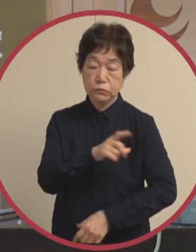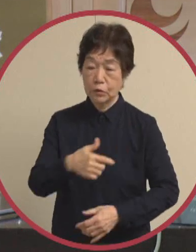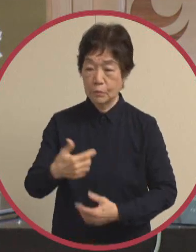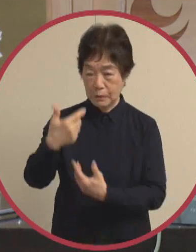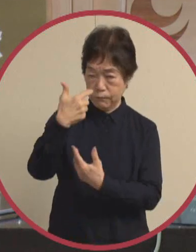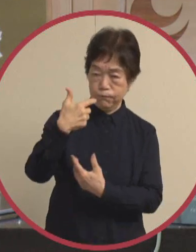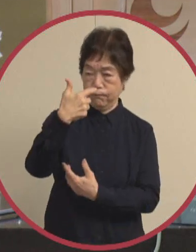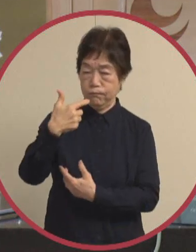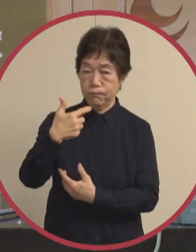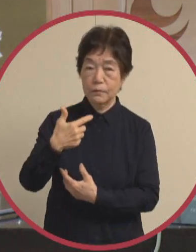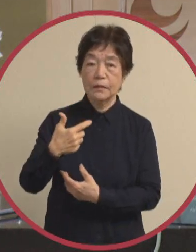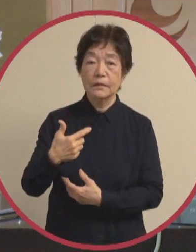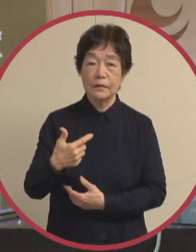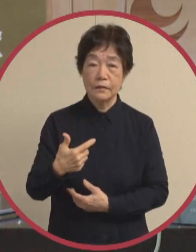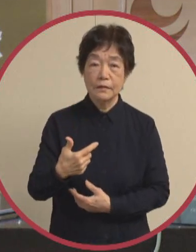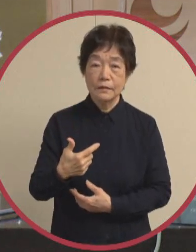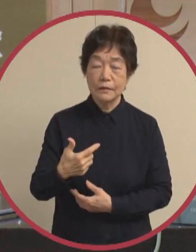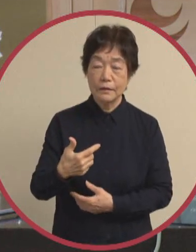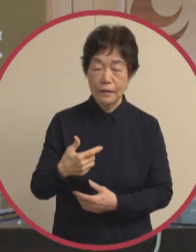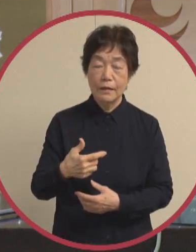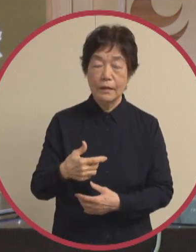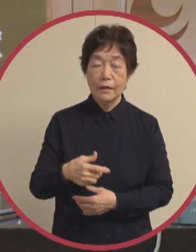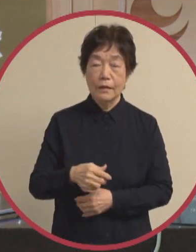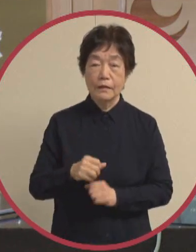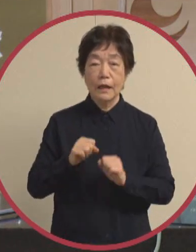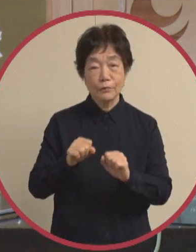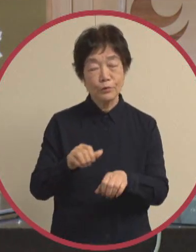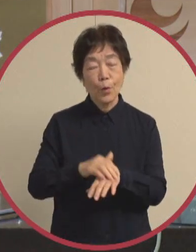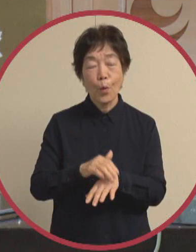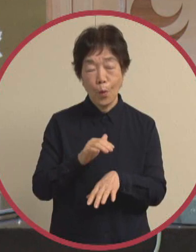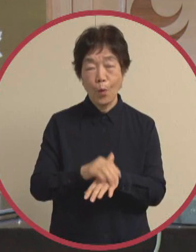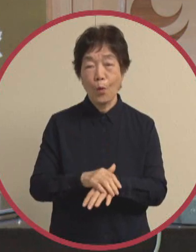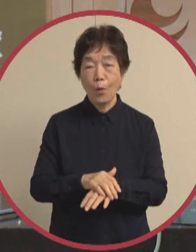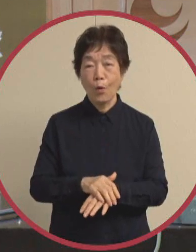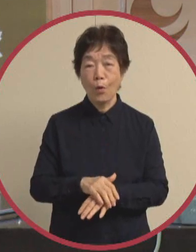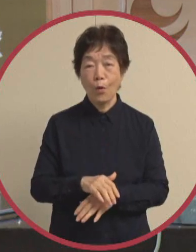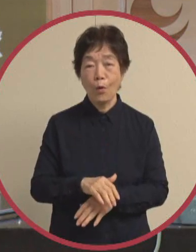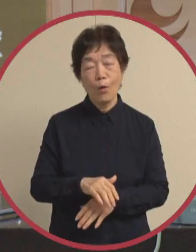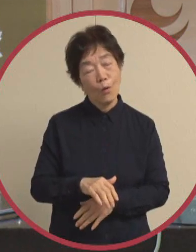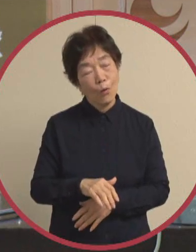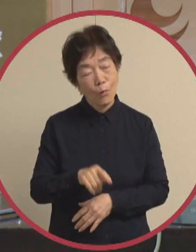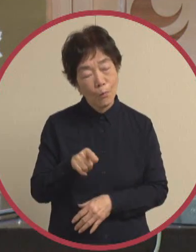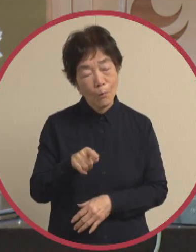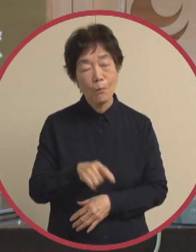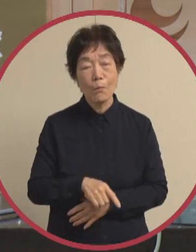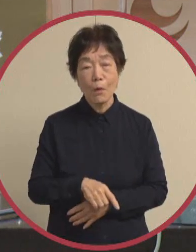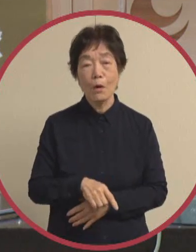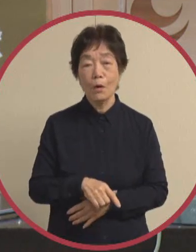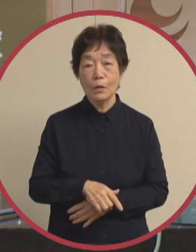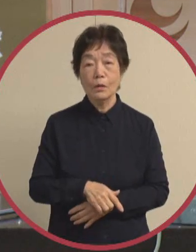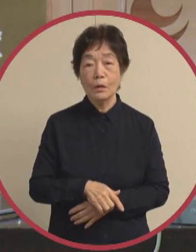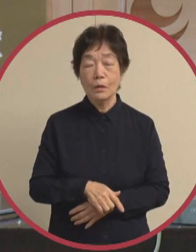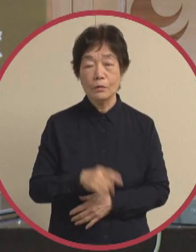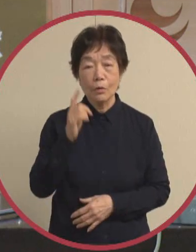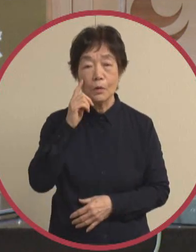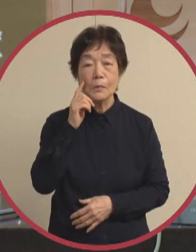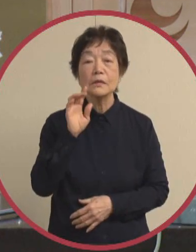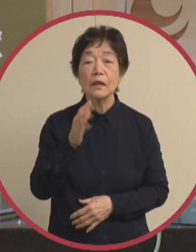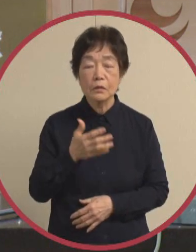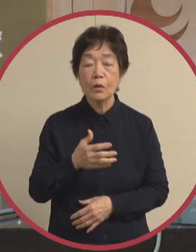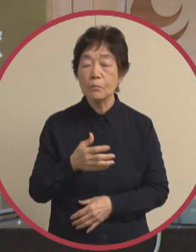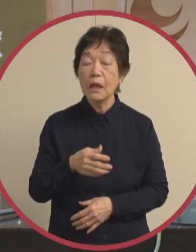で、報道カメラの前で、接種をするといったようなことだと思います